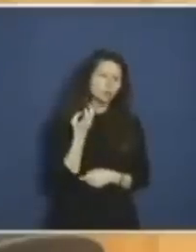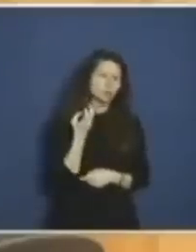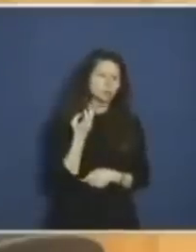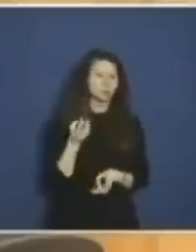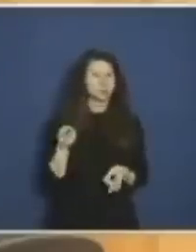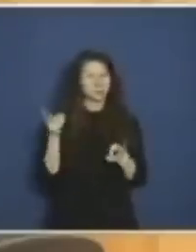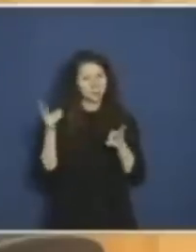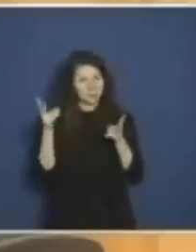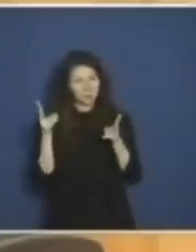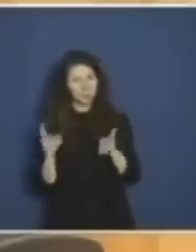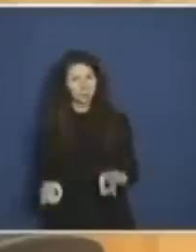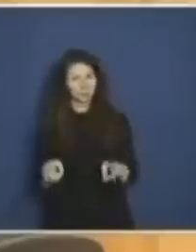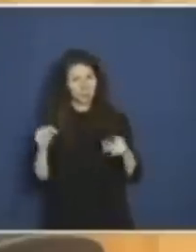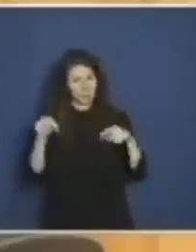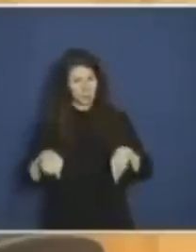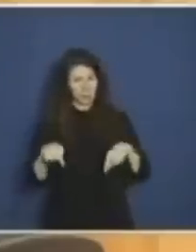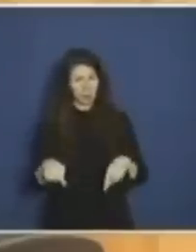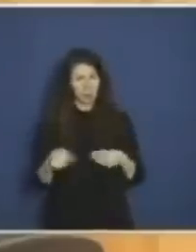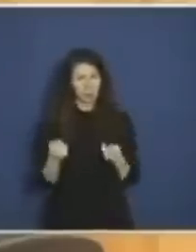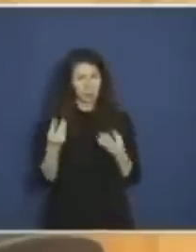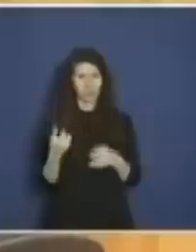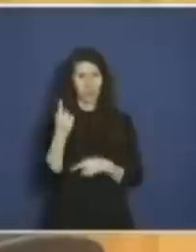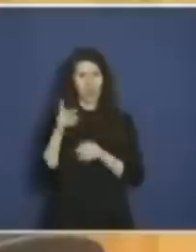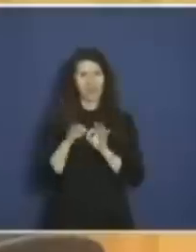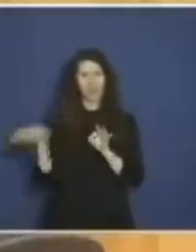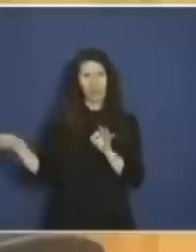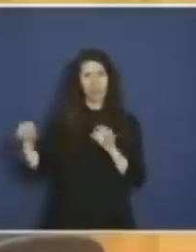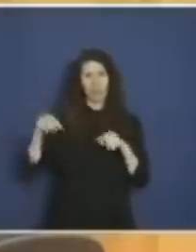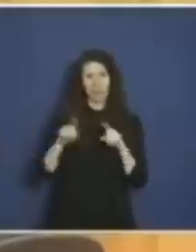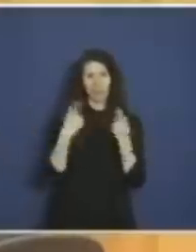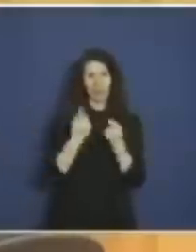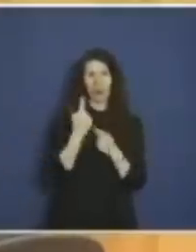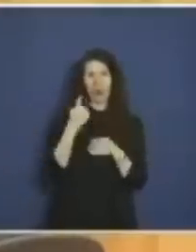passierten Mord hier auf ungefähr 1 Kilometer von diesem Saal hier an.